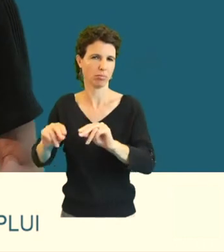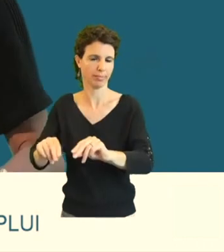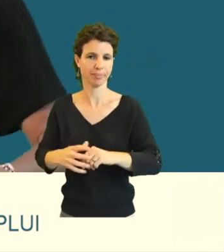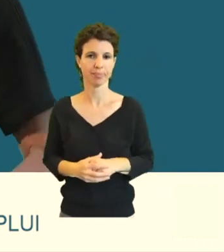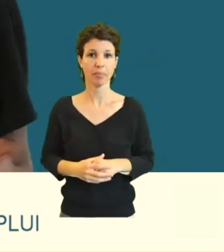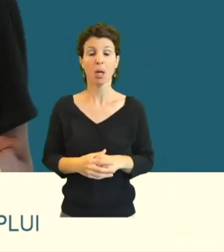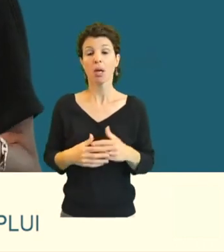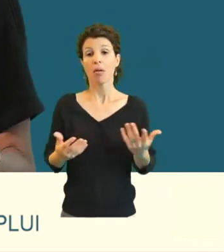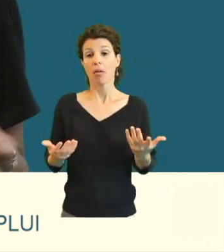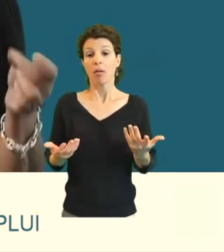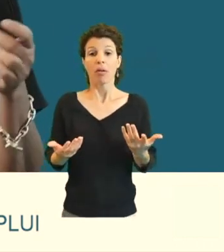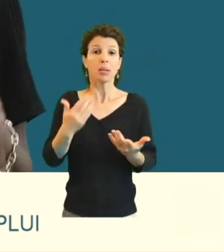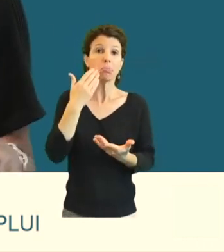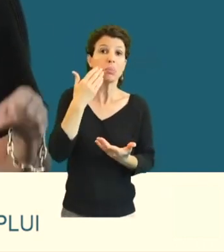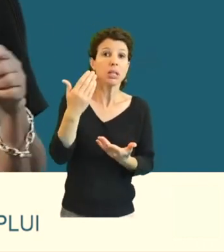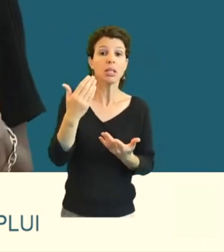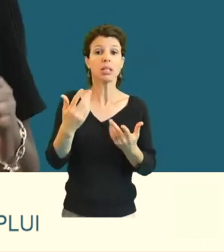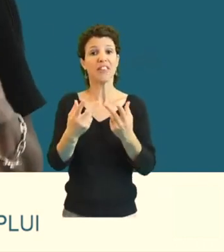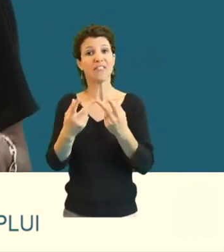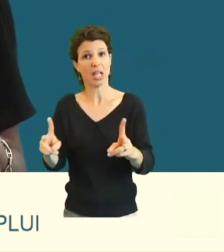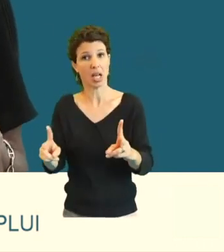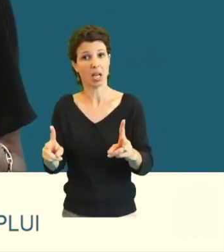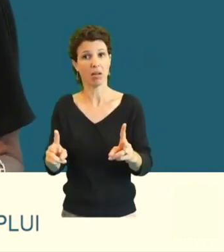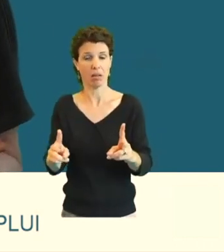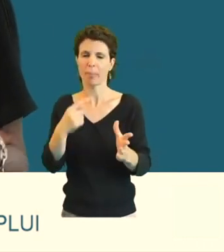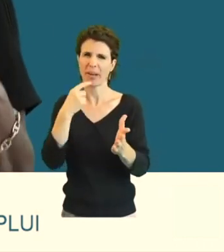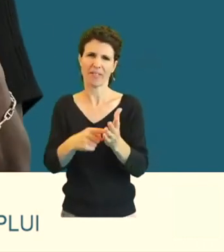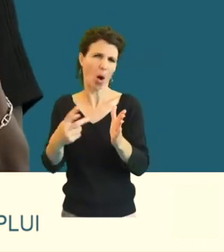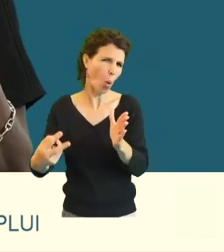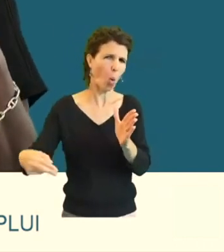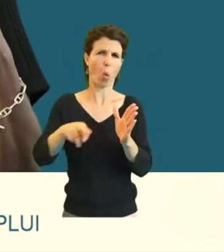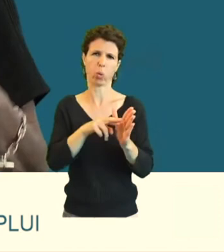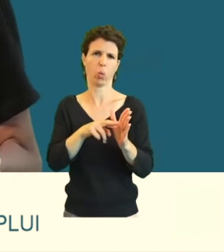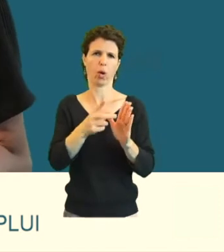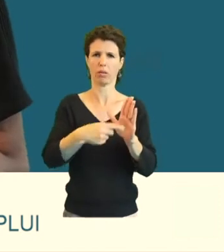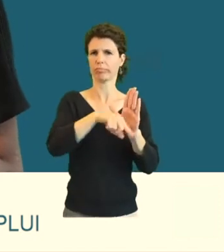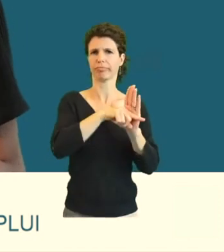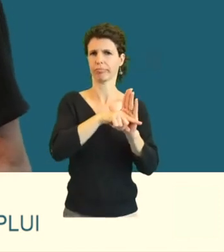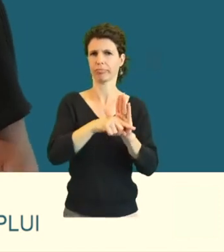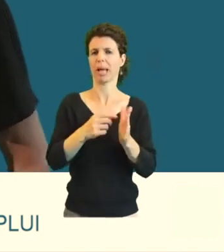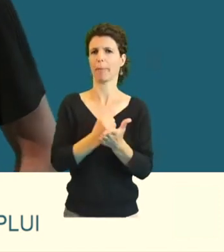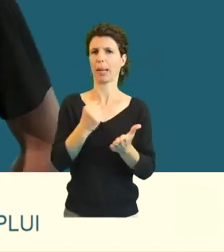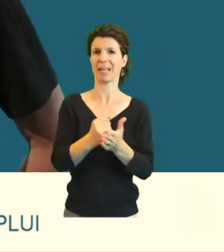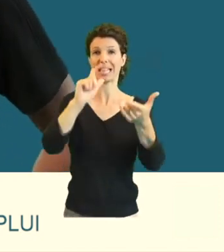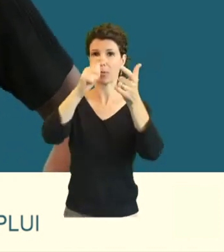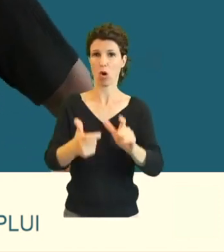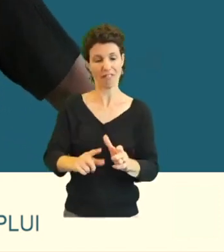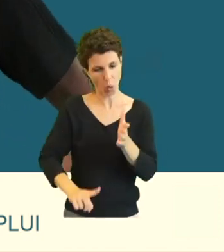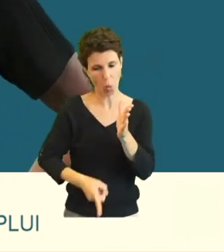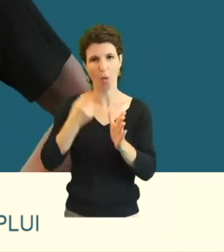donc les communes qui souhaitent réinstaurer le permis de démolir doivent délibérer, c'est la délibération que vous nous soumettez